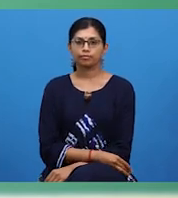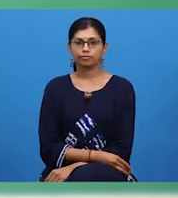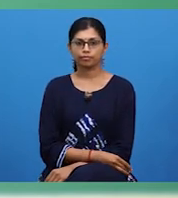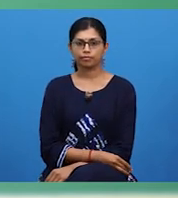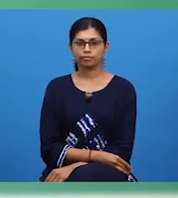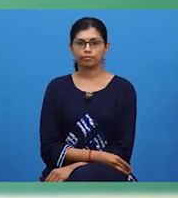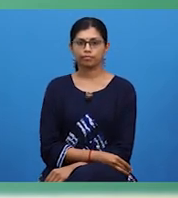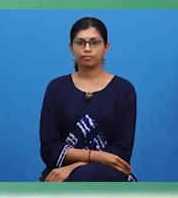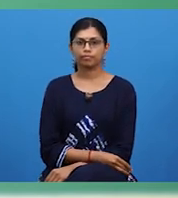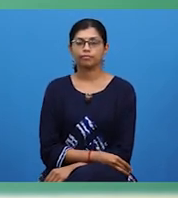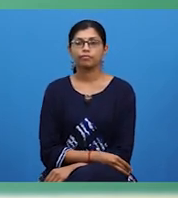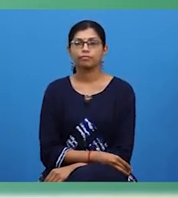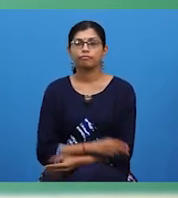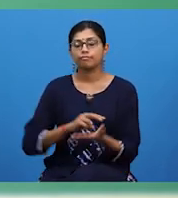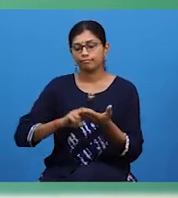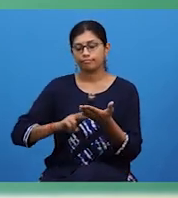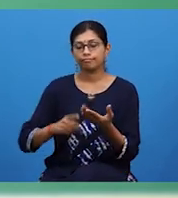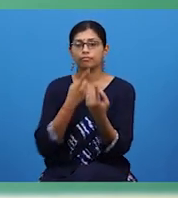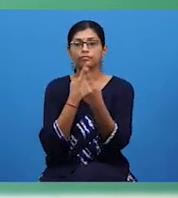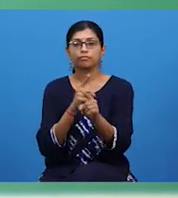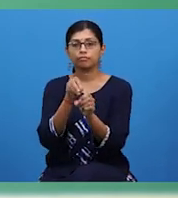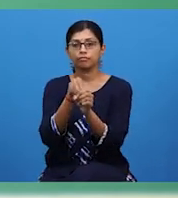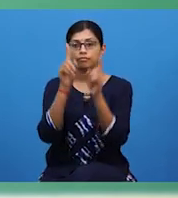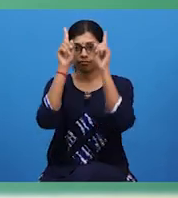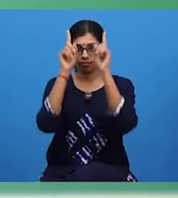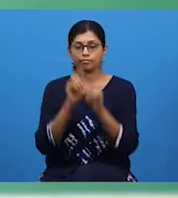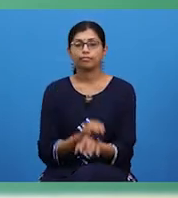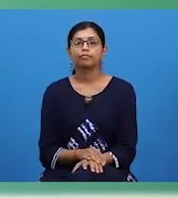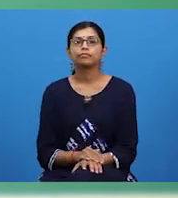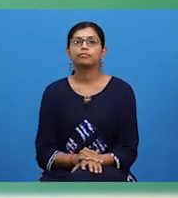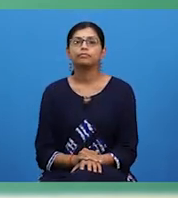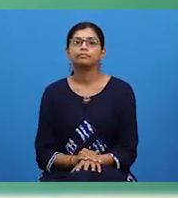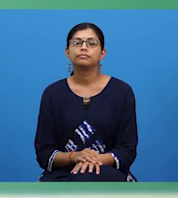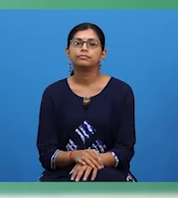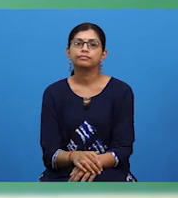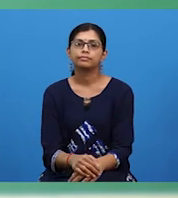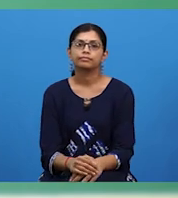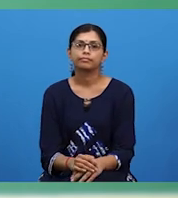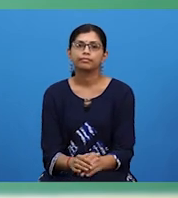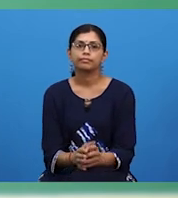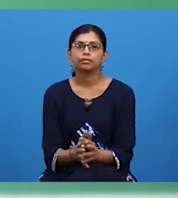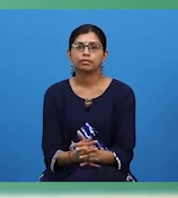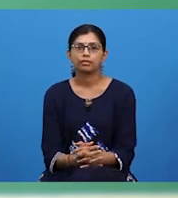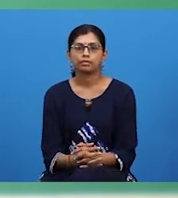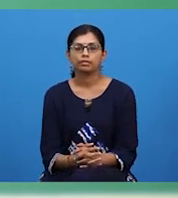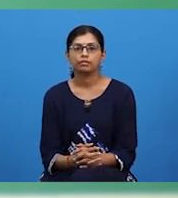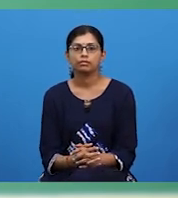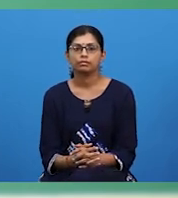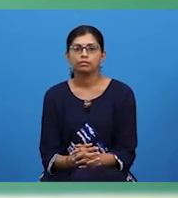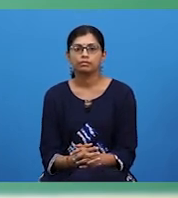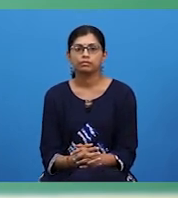Ya, jawapannya mulut, esofagus, perut, duodenum, usus